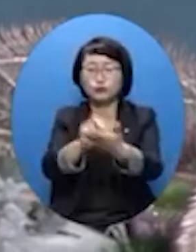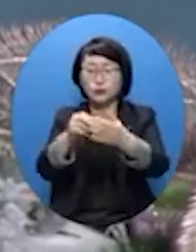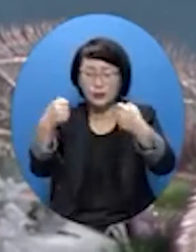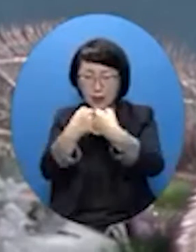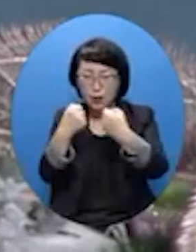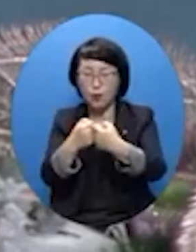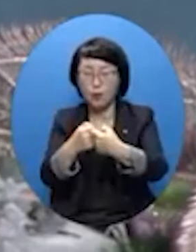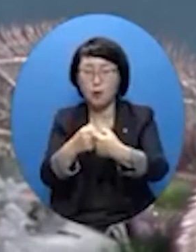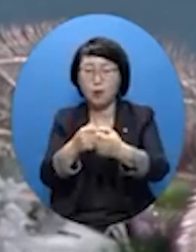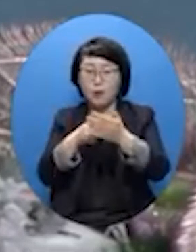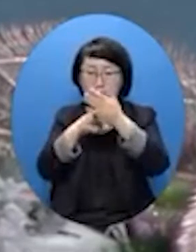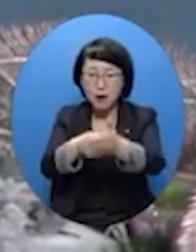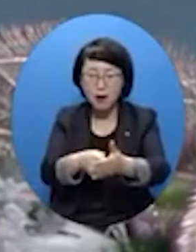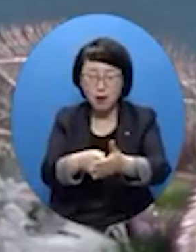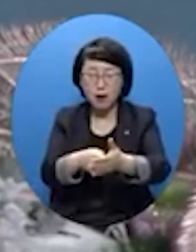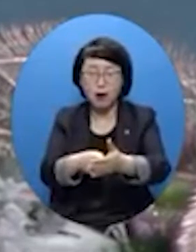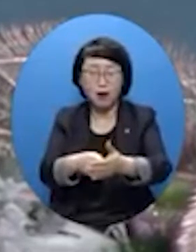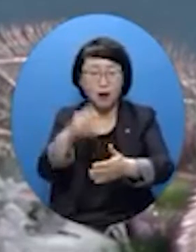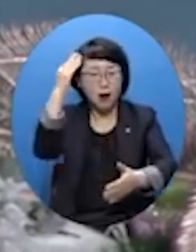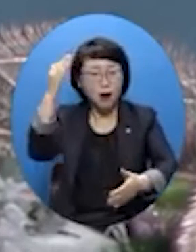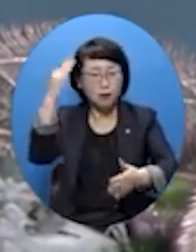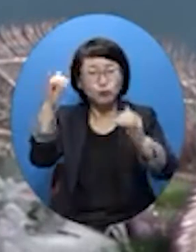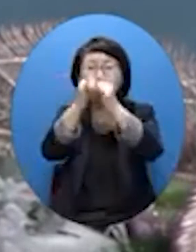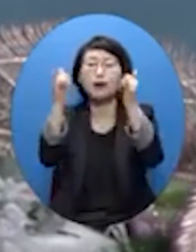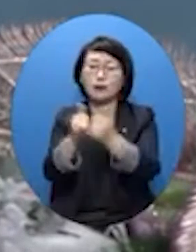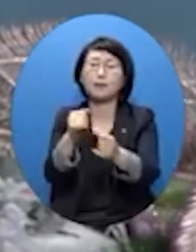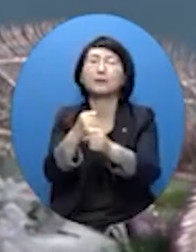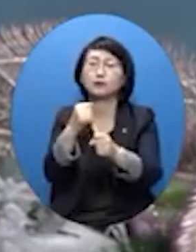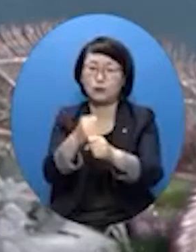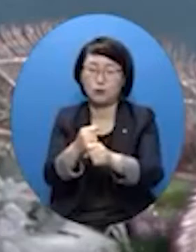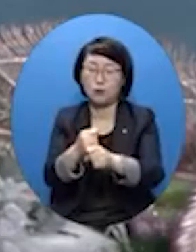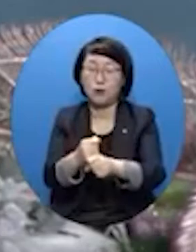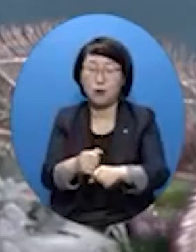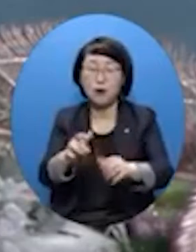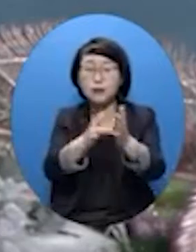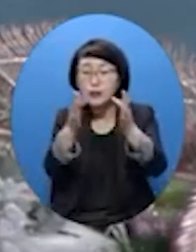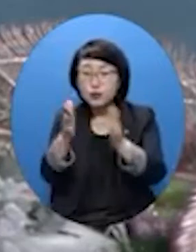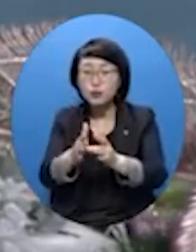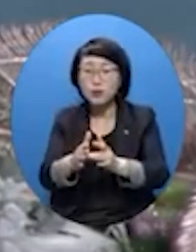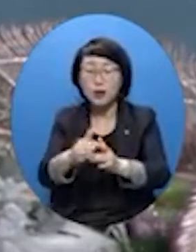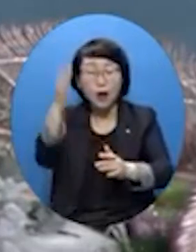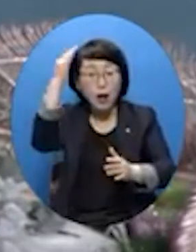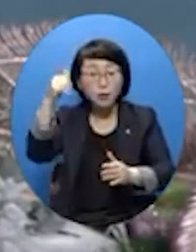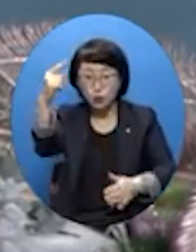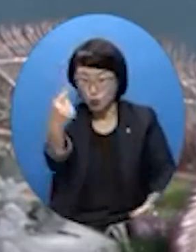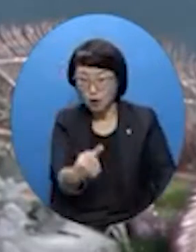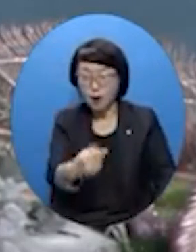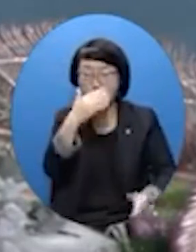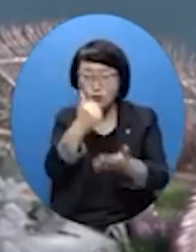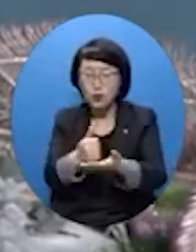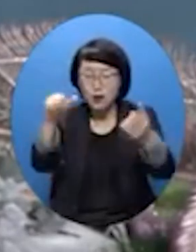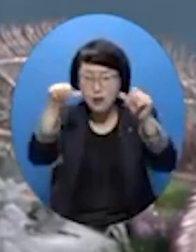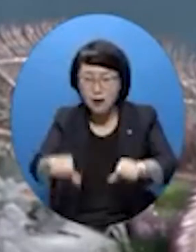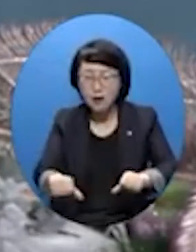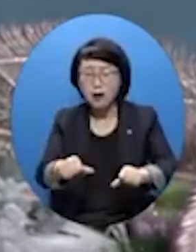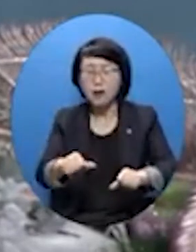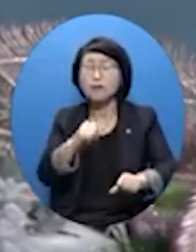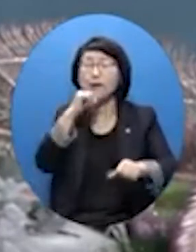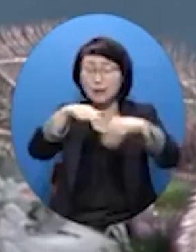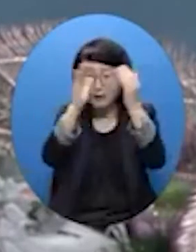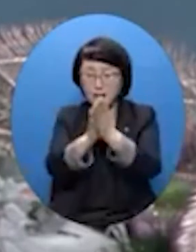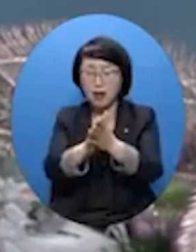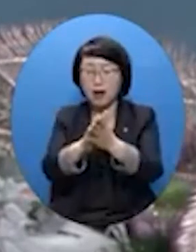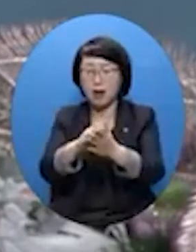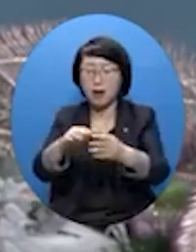오늘 위대한 대한민국을 건설하게 된 것입니다. 예수님이 우리 대한민국에 오셔서 죄와 가난과 저주와 절망을 꺾어놓으시기